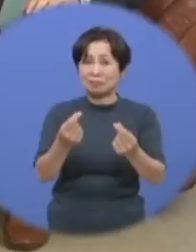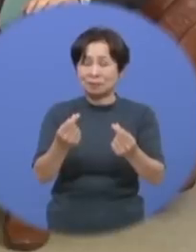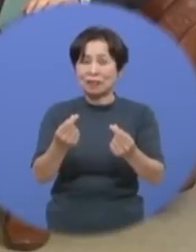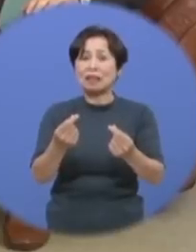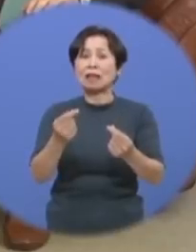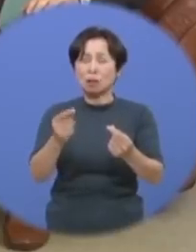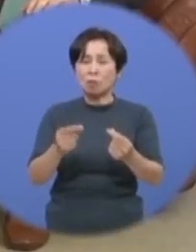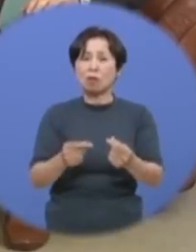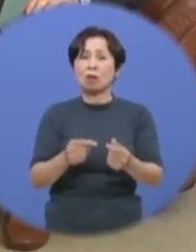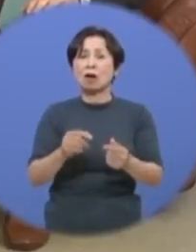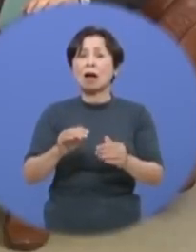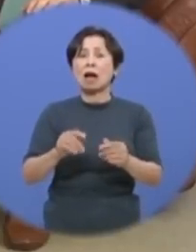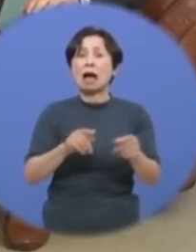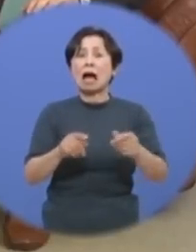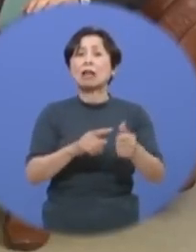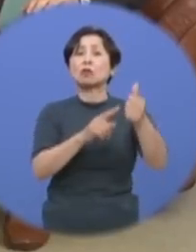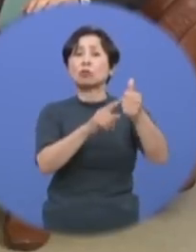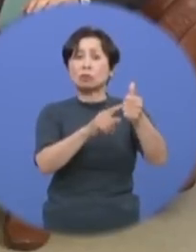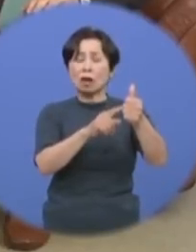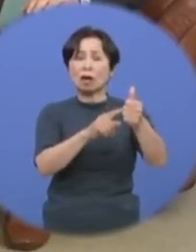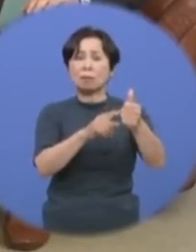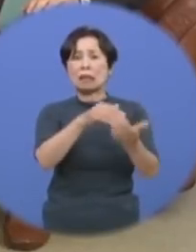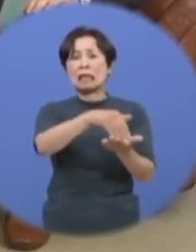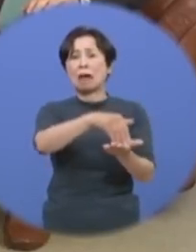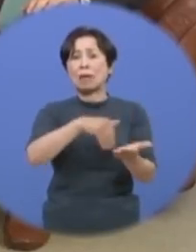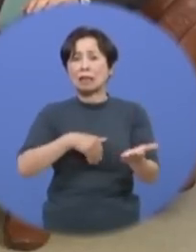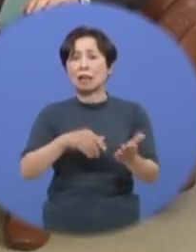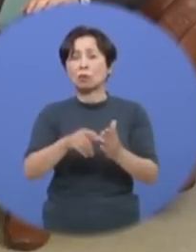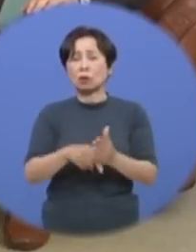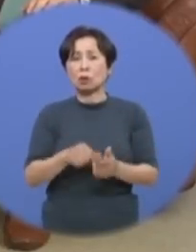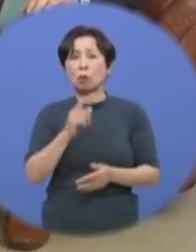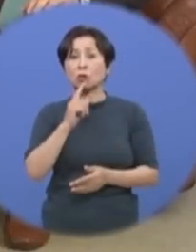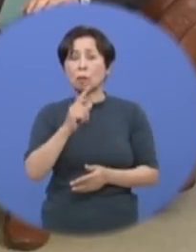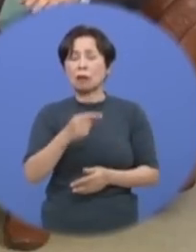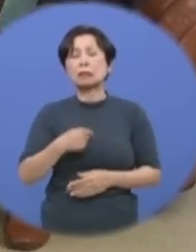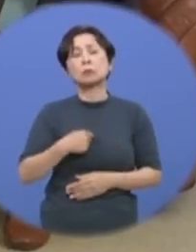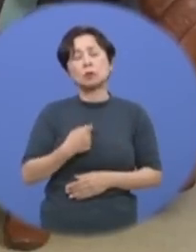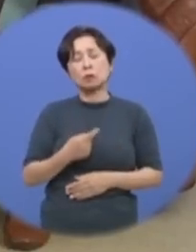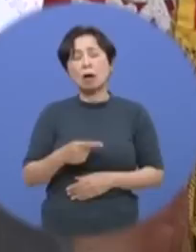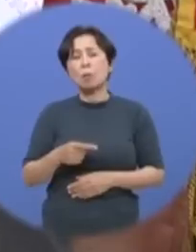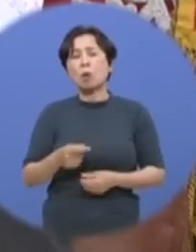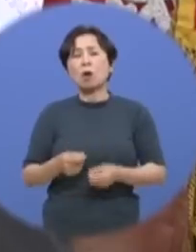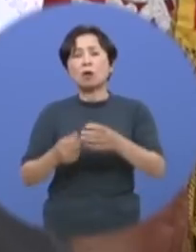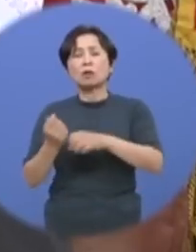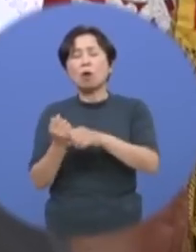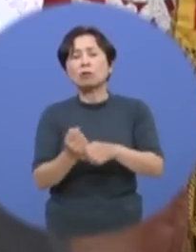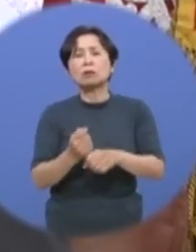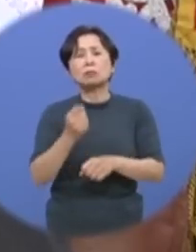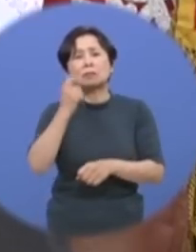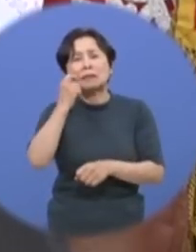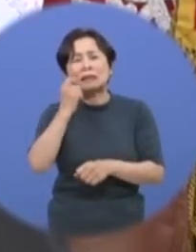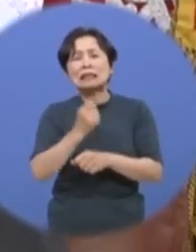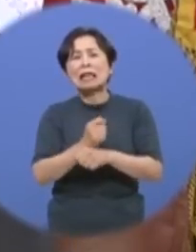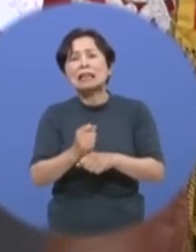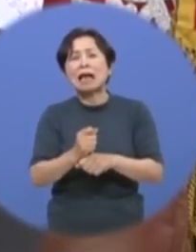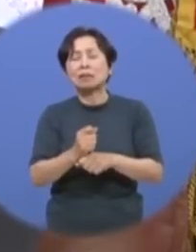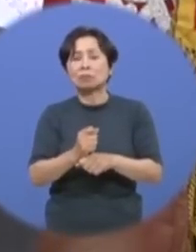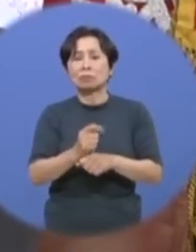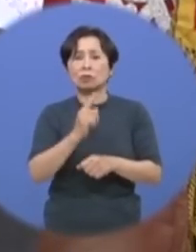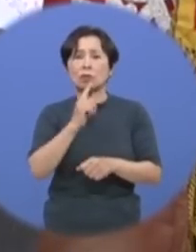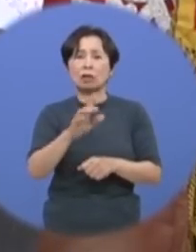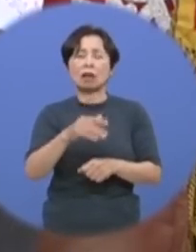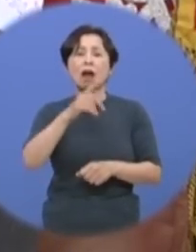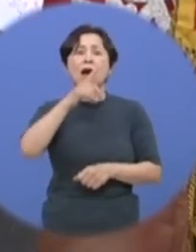あのーここができなくなってきたっってはなるほどそういうことがあっていうのはまあ何かわかりましたねその